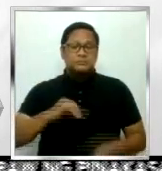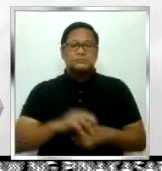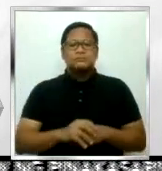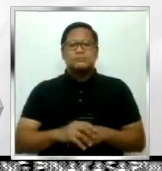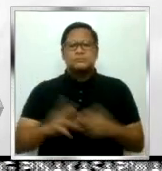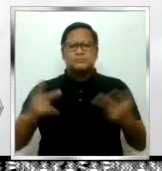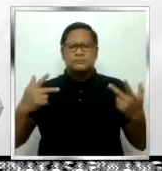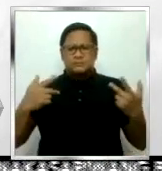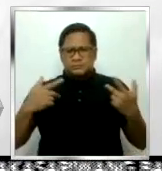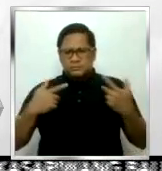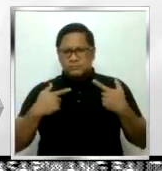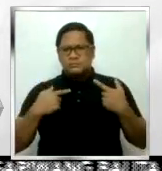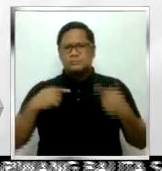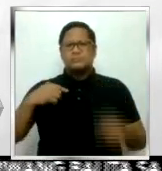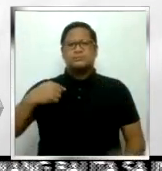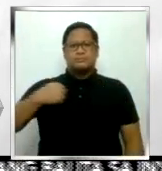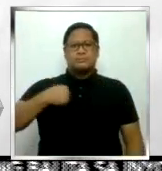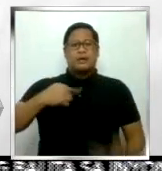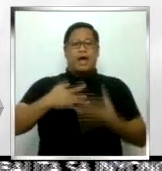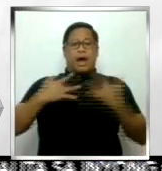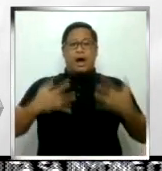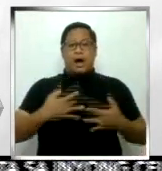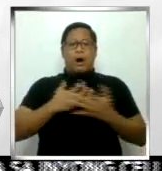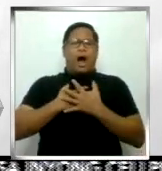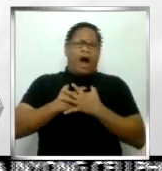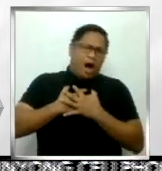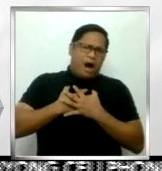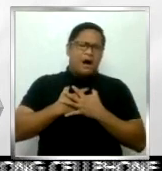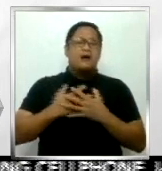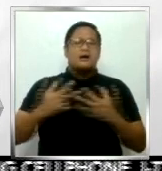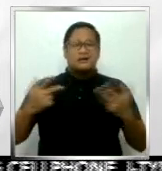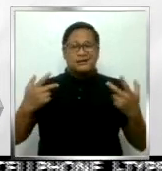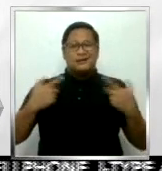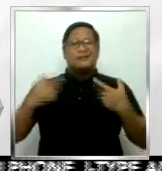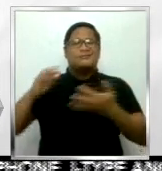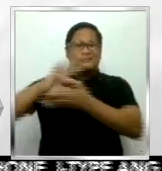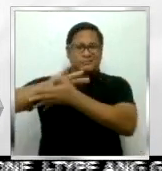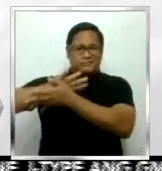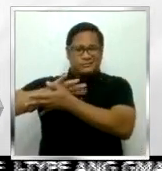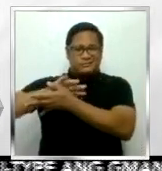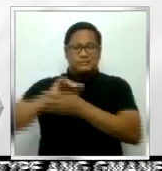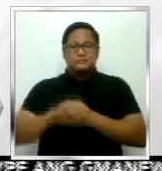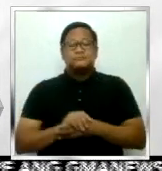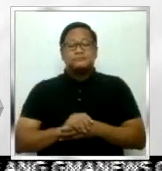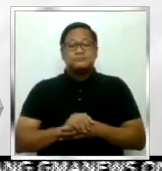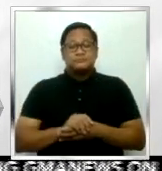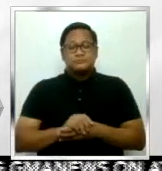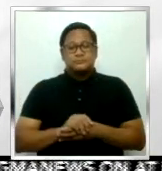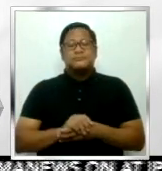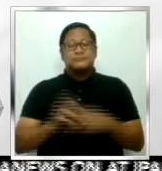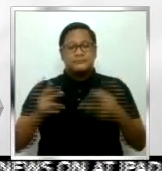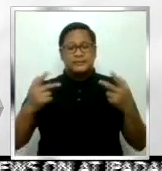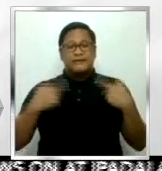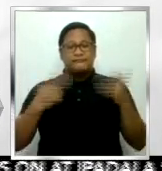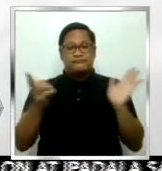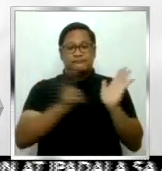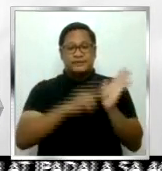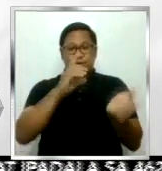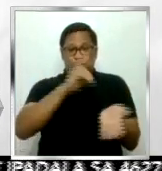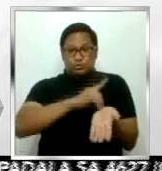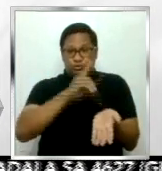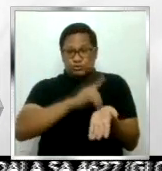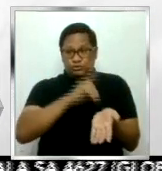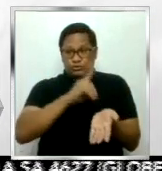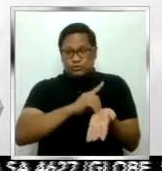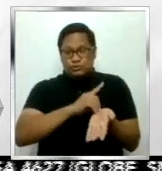myocardial infarction o heart attack na komplikasyon ng COVID-19. Pirmado ito ni Dr. Mark Joseph Mendoza, Medical